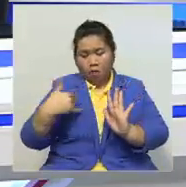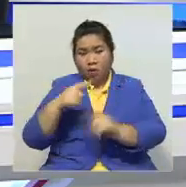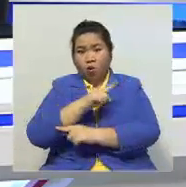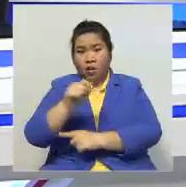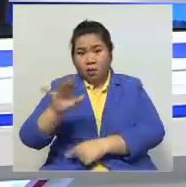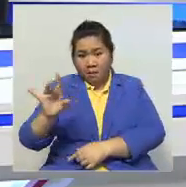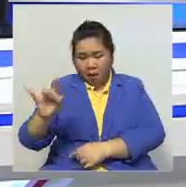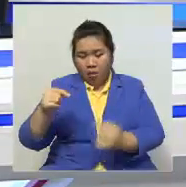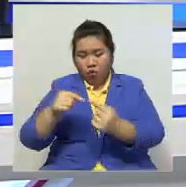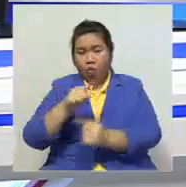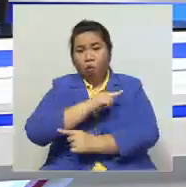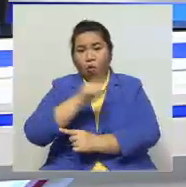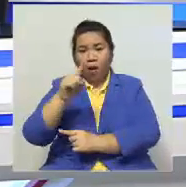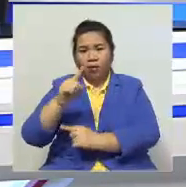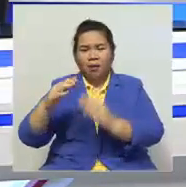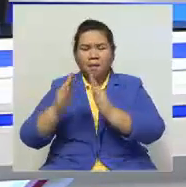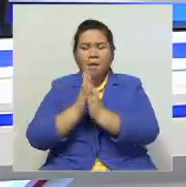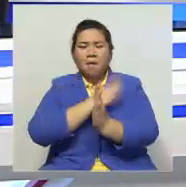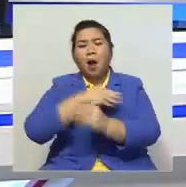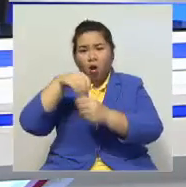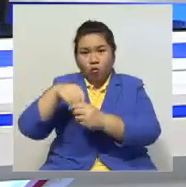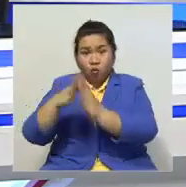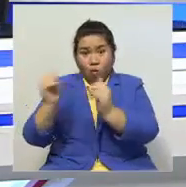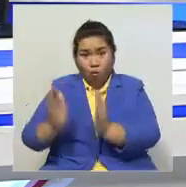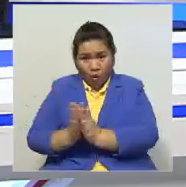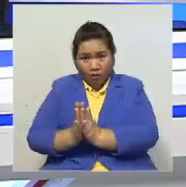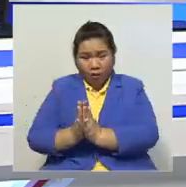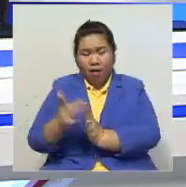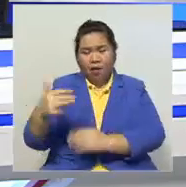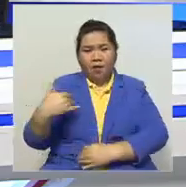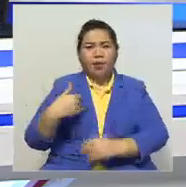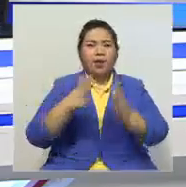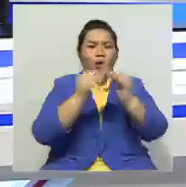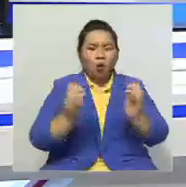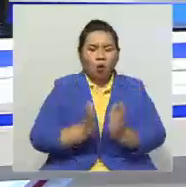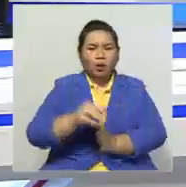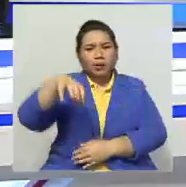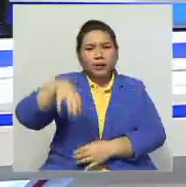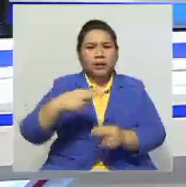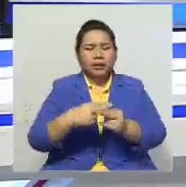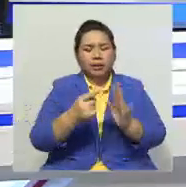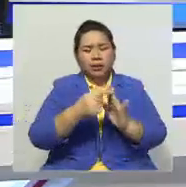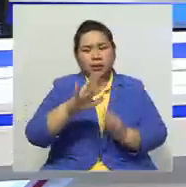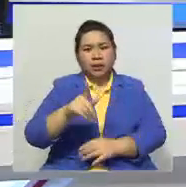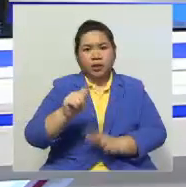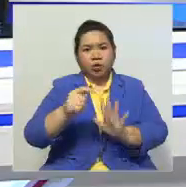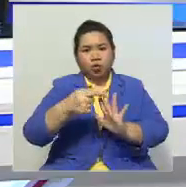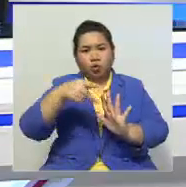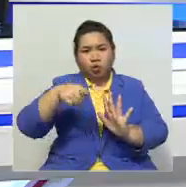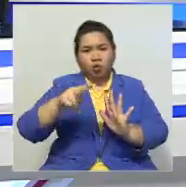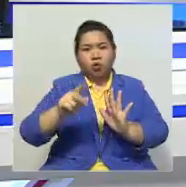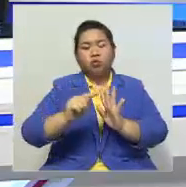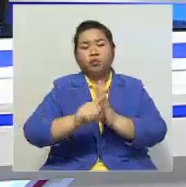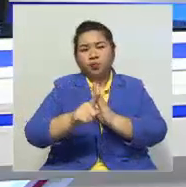าพรรษาด้วยนะคะทางวัดพระเชตุพนวิมลมังคลารามก็เลยมีการจัดงานขึ้นมาเป็นงานสัปดาห์ส่งเสริมพระพุทธศาสน